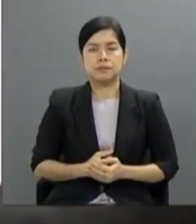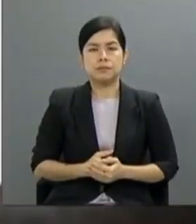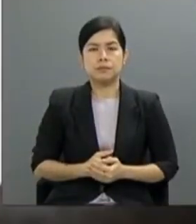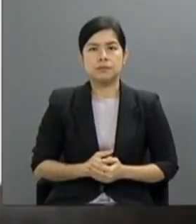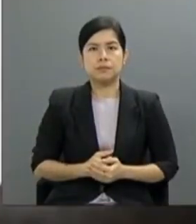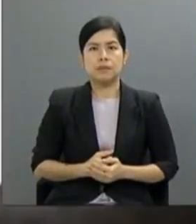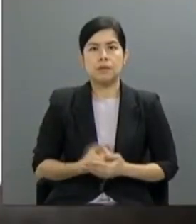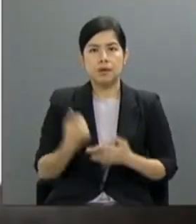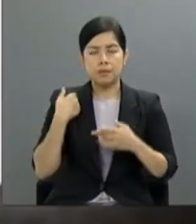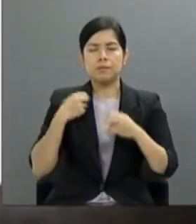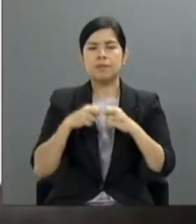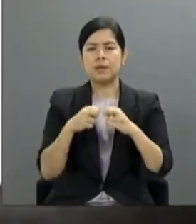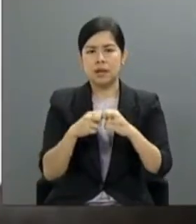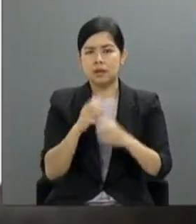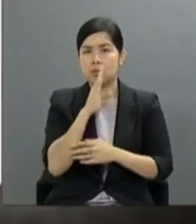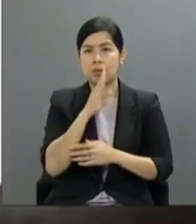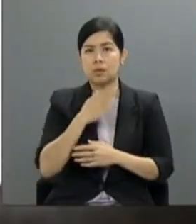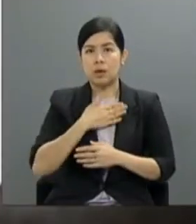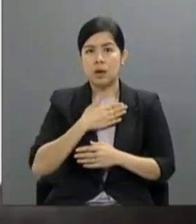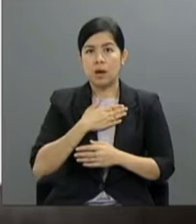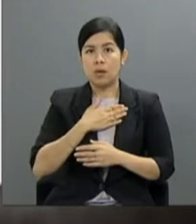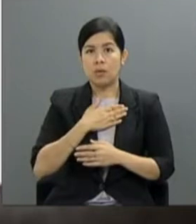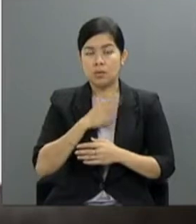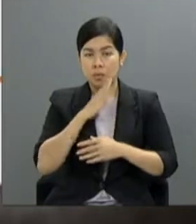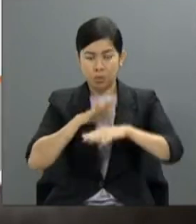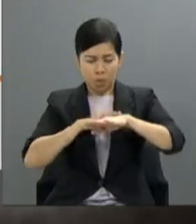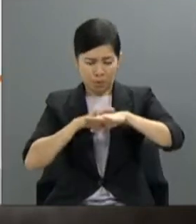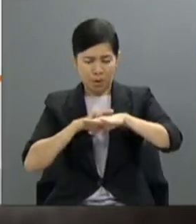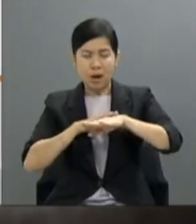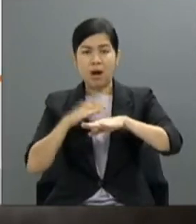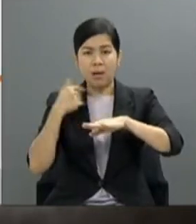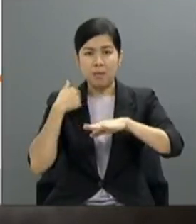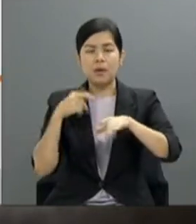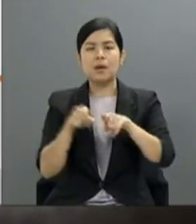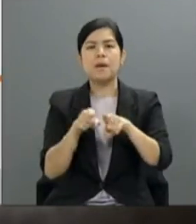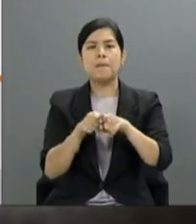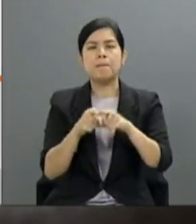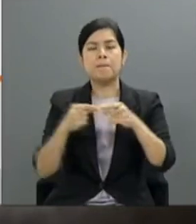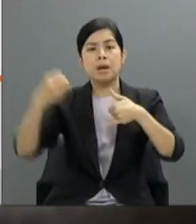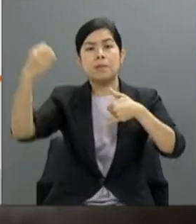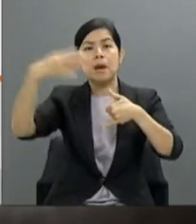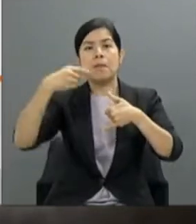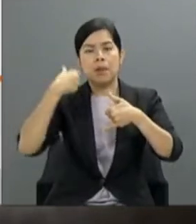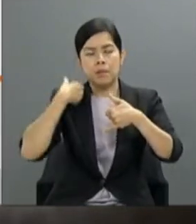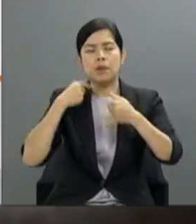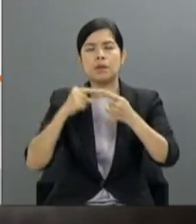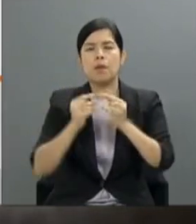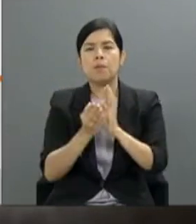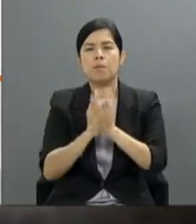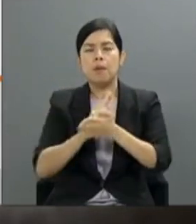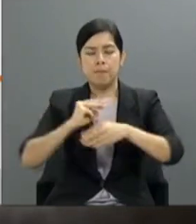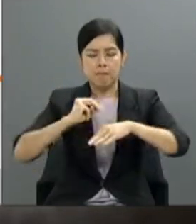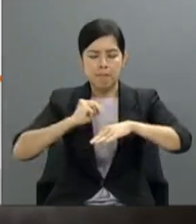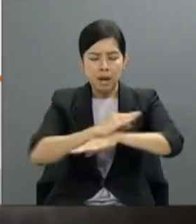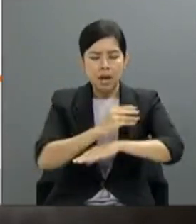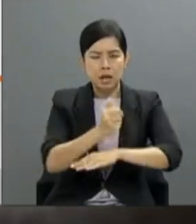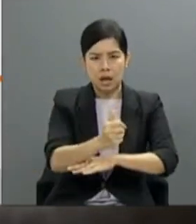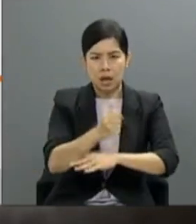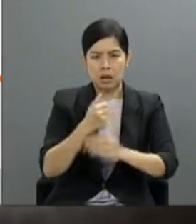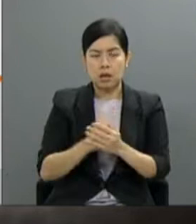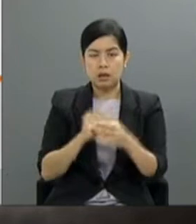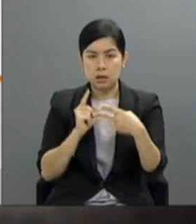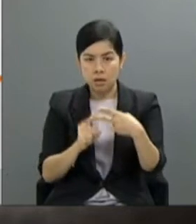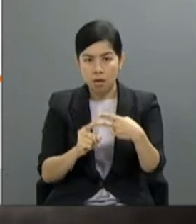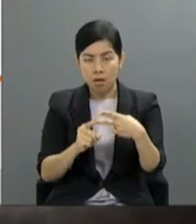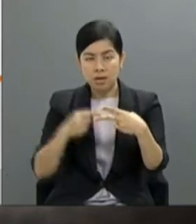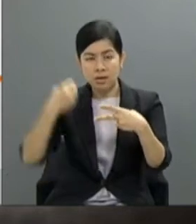มีปัญหาเรื่องถ้าเกิดคุณโดนผิวหนังมากก็เหมือนกับคุณตากแดดมากผิวจะเกรียมเป็นมะเร็งอันที่สองก็คือแสงเนี่ยมันเป็น